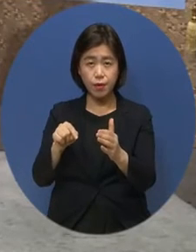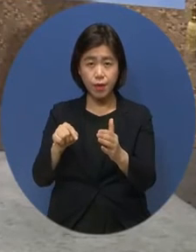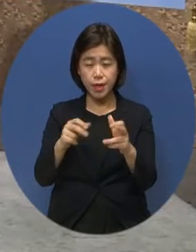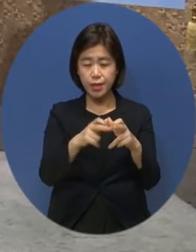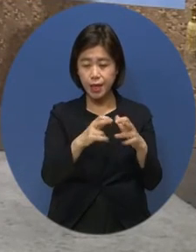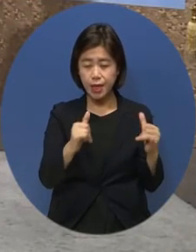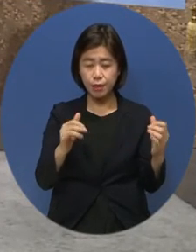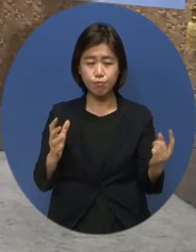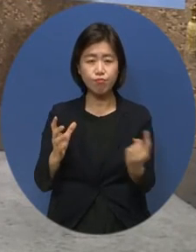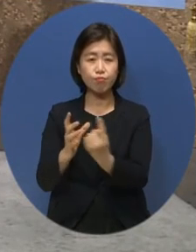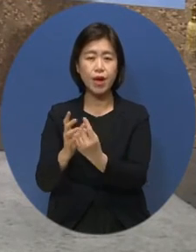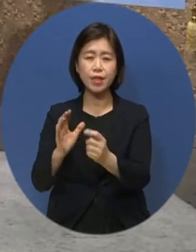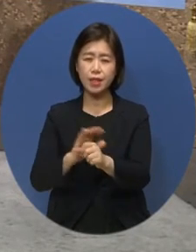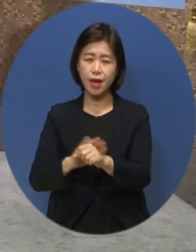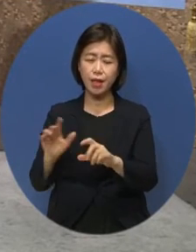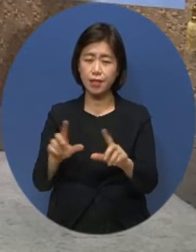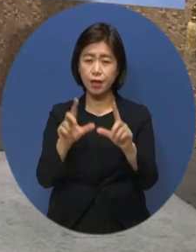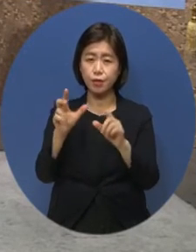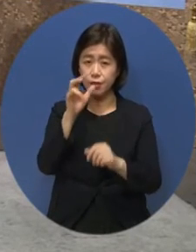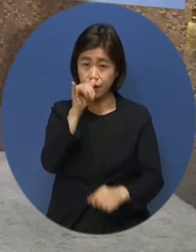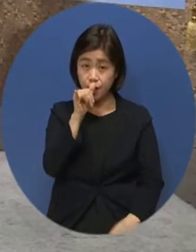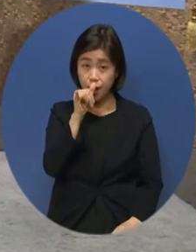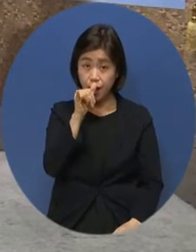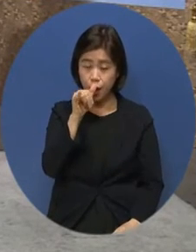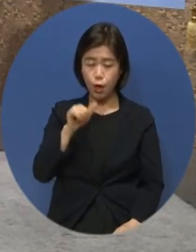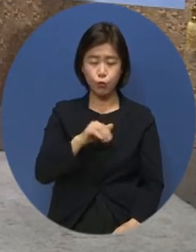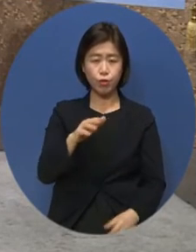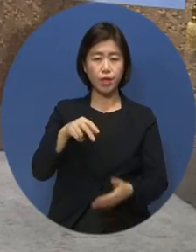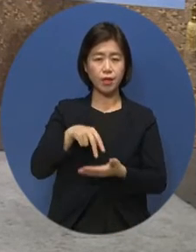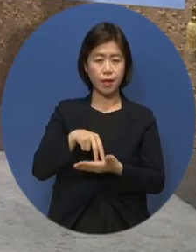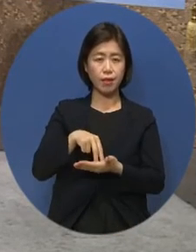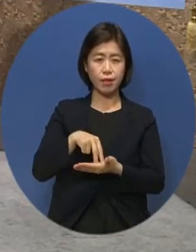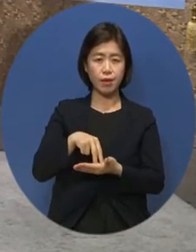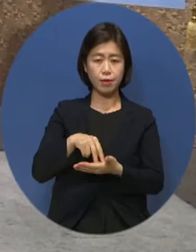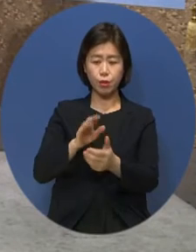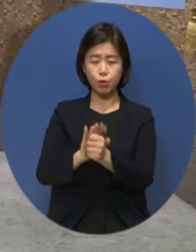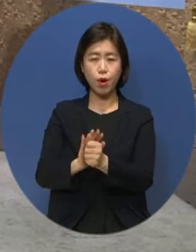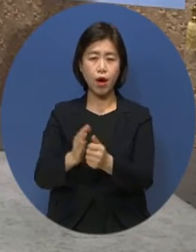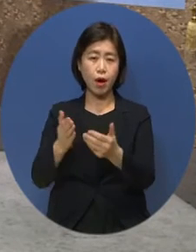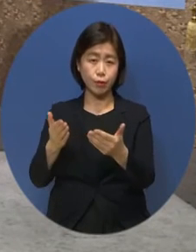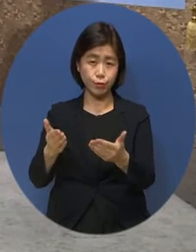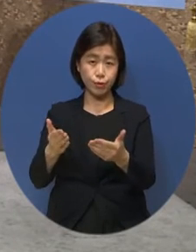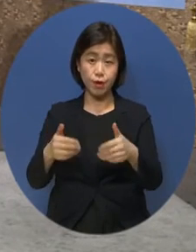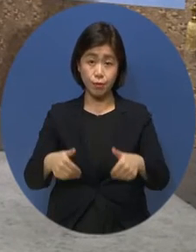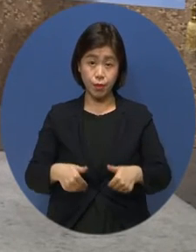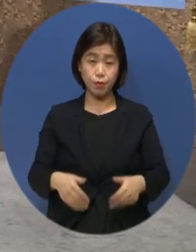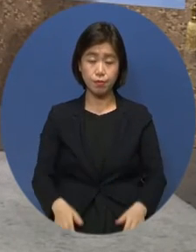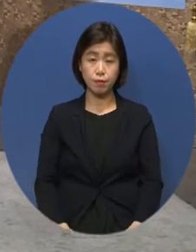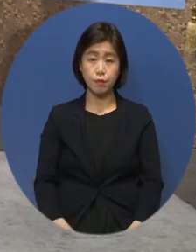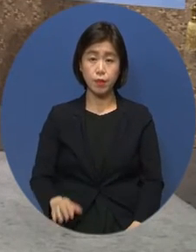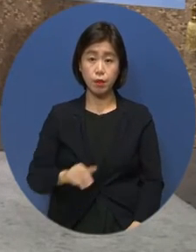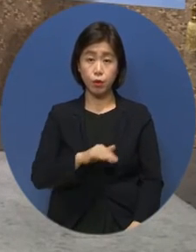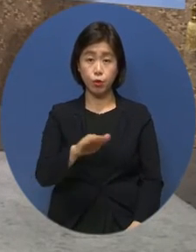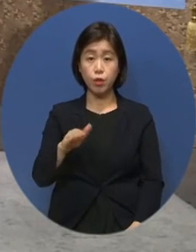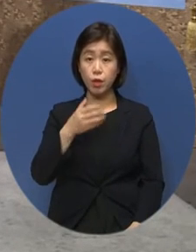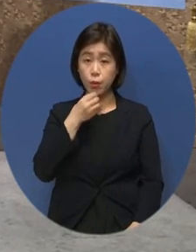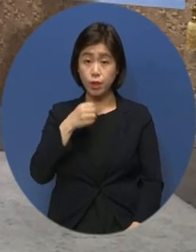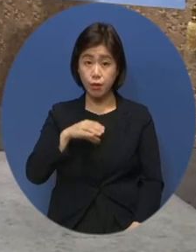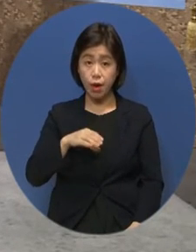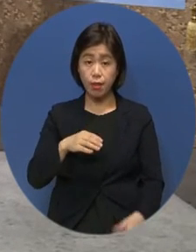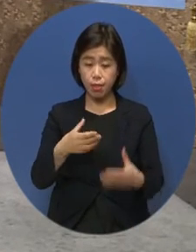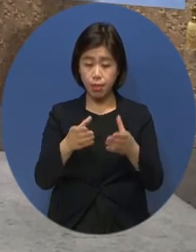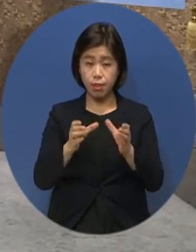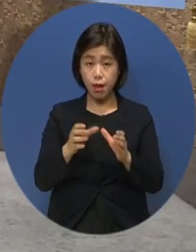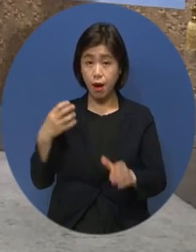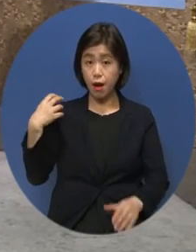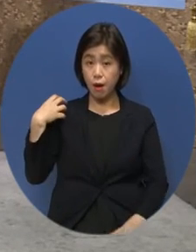우리가 여러 이제 그 기반을 구축 을 해야 되는데 이것은 우리 복스 간 만에 힘으로는 대단히 좀 어려운 부분이